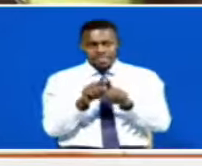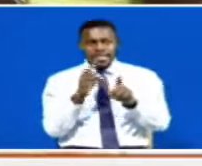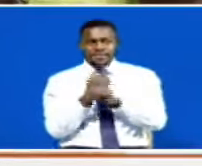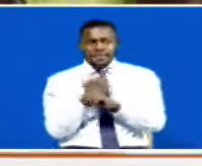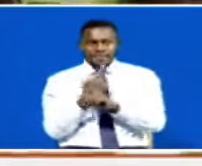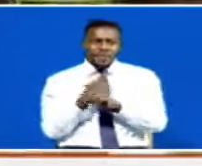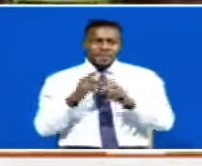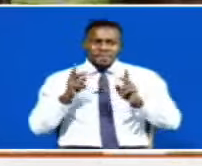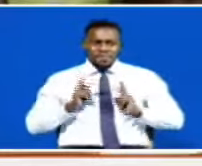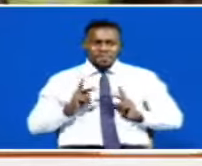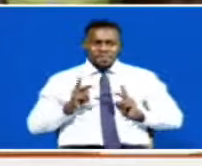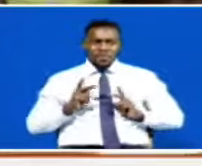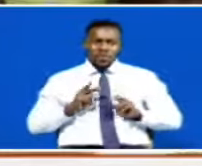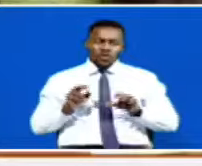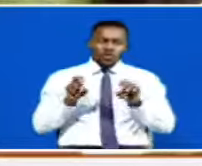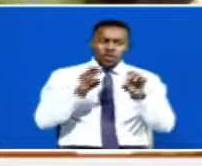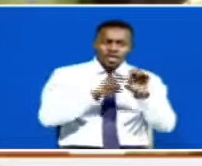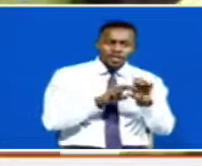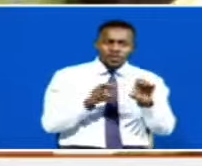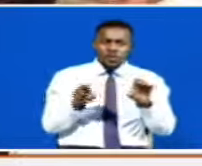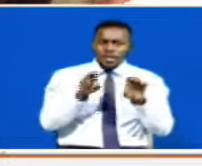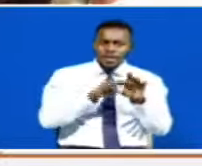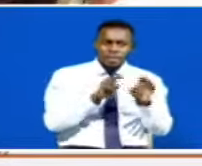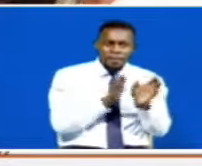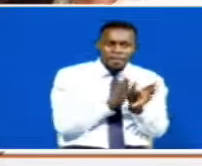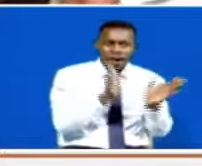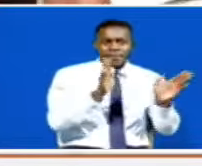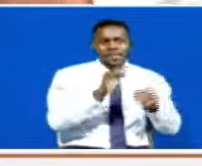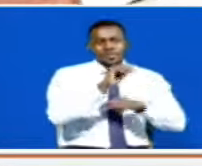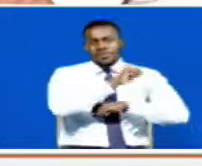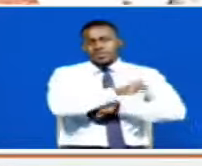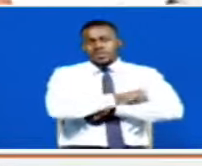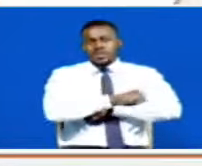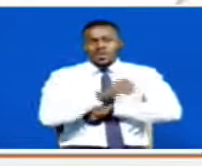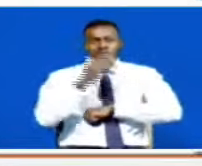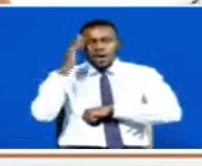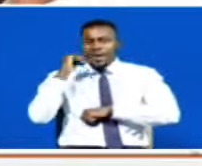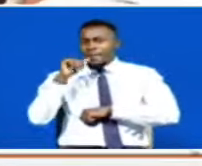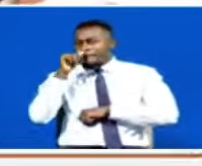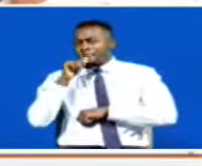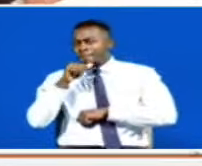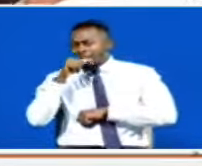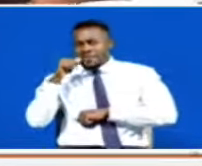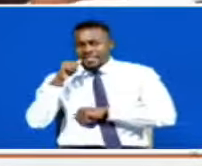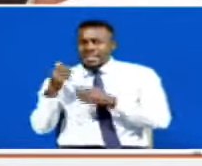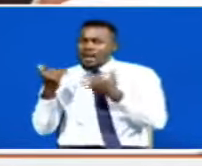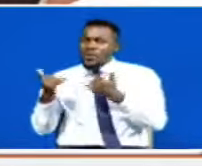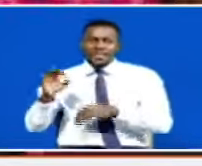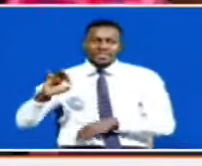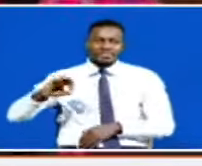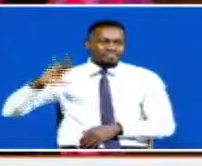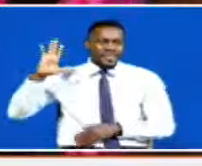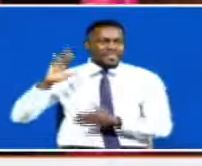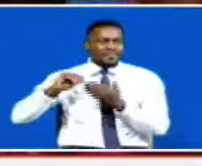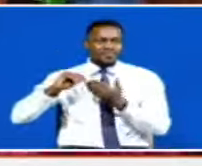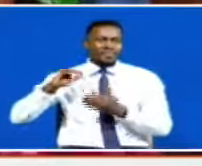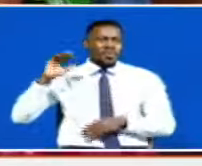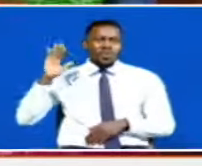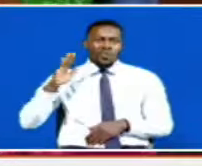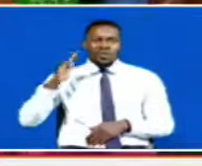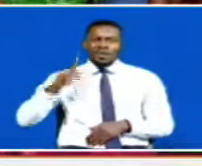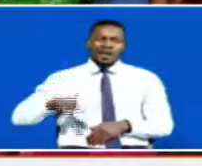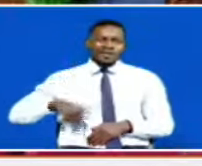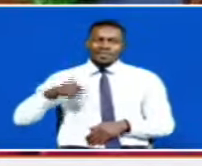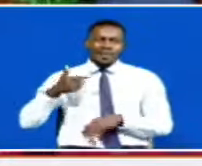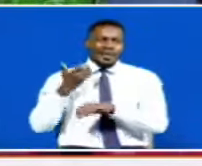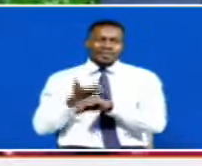na ile walikosomea mwaka jana, hasa baadhi wakihamisha watoto wao kutoka shule za binafsi hadi zile za umma kuepuka gharama.